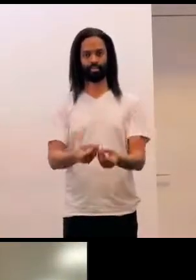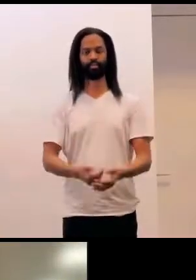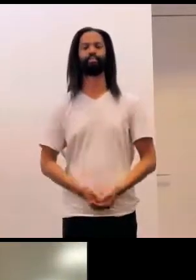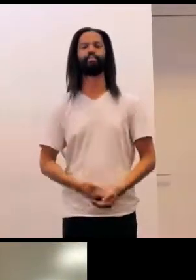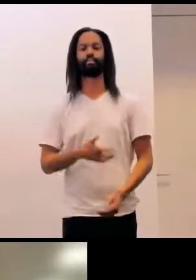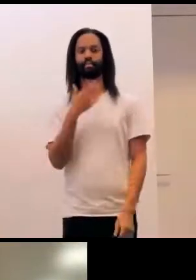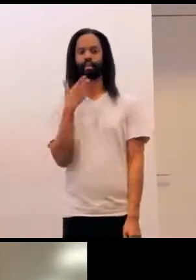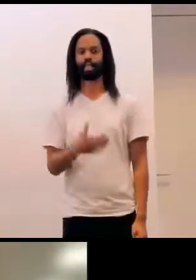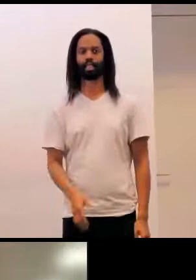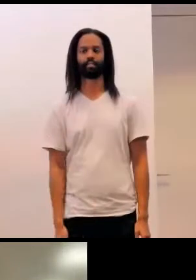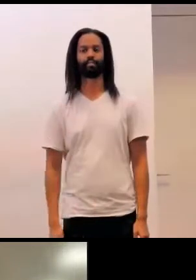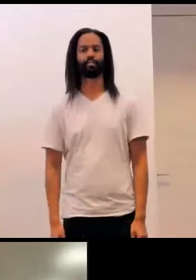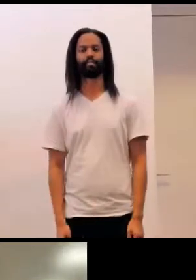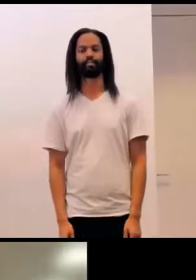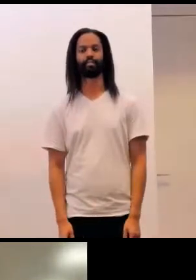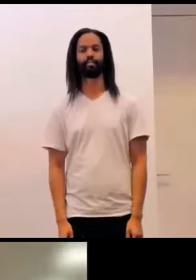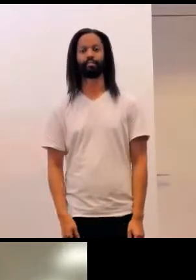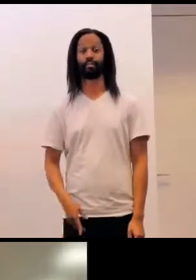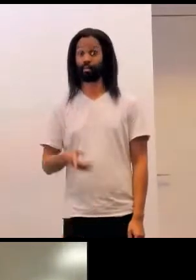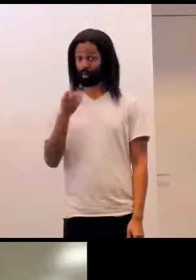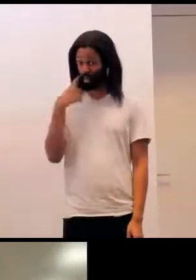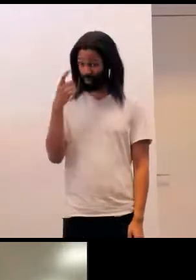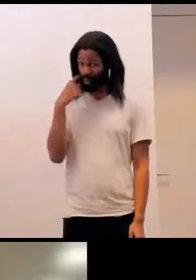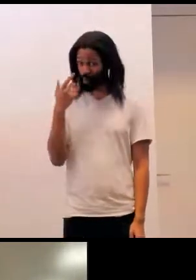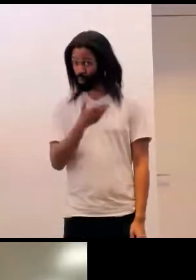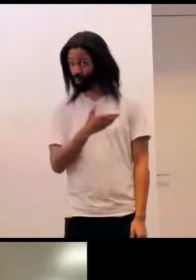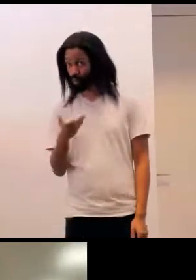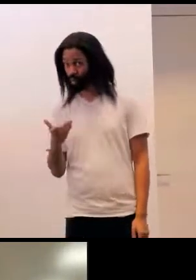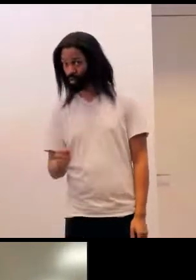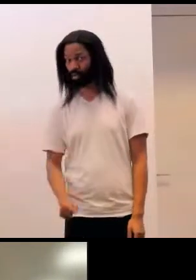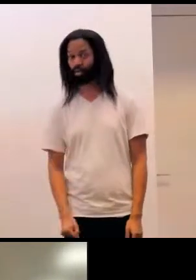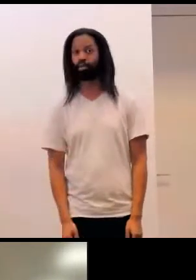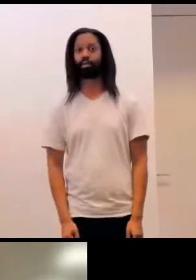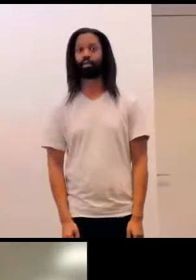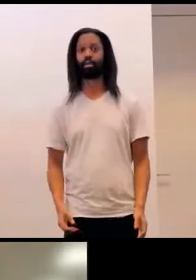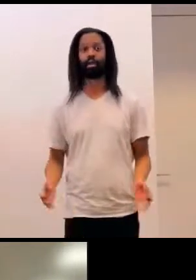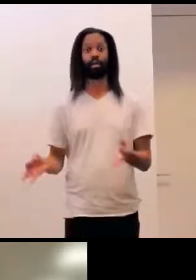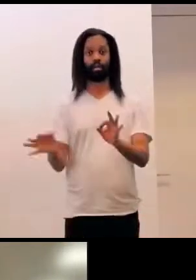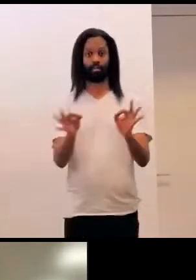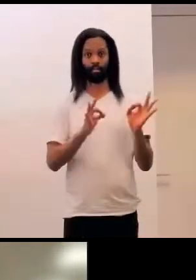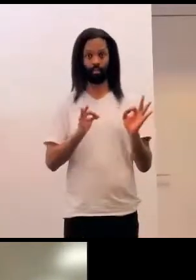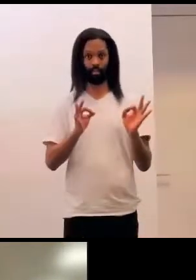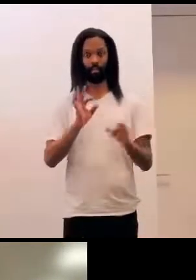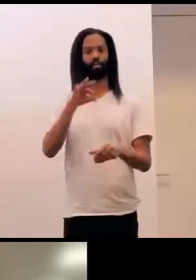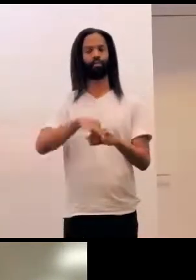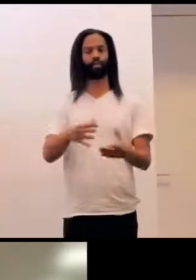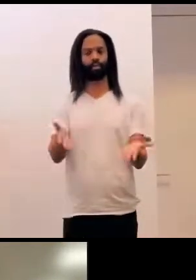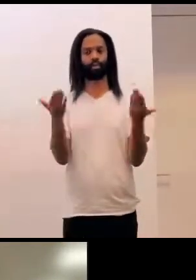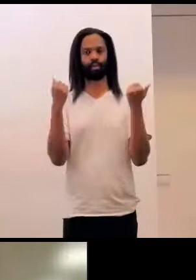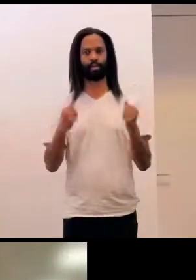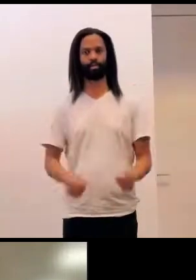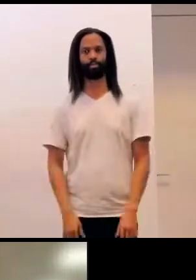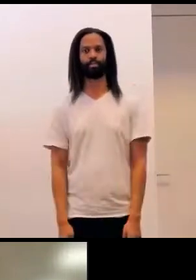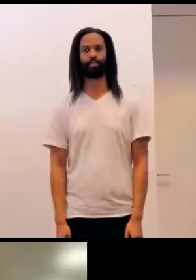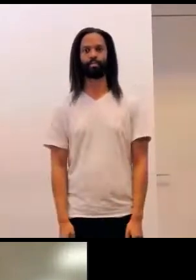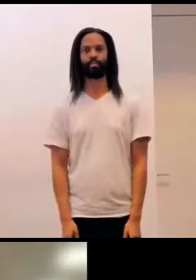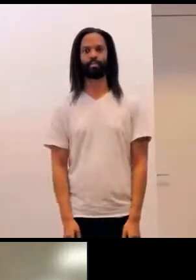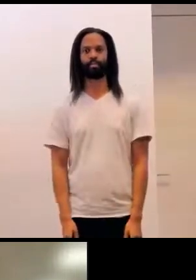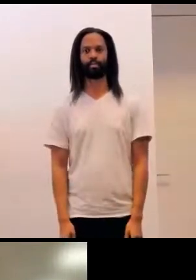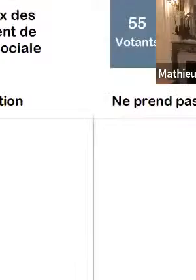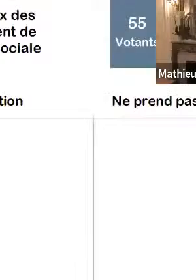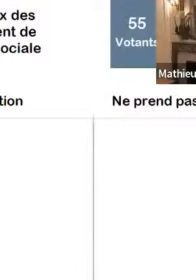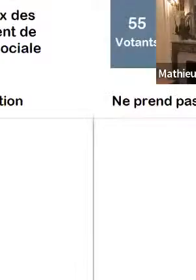Merci. Y a-t-il des observations? Si ce n'est pas le cas, le scrutin est ouvert.